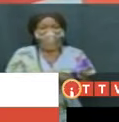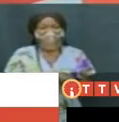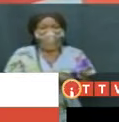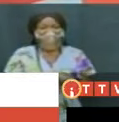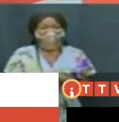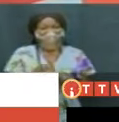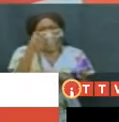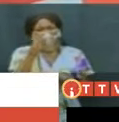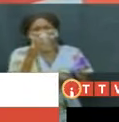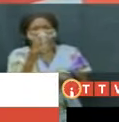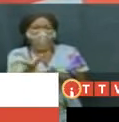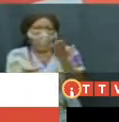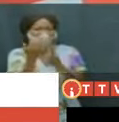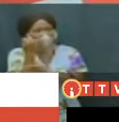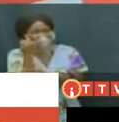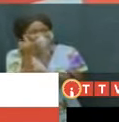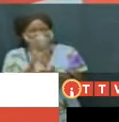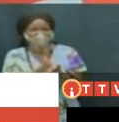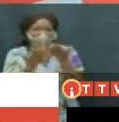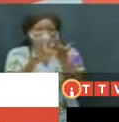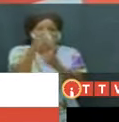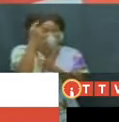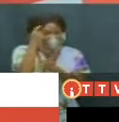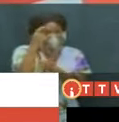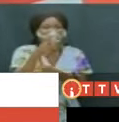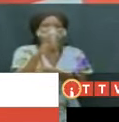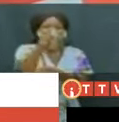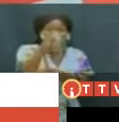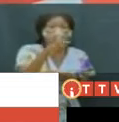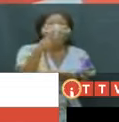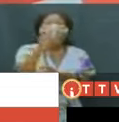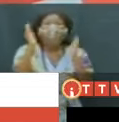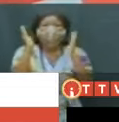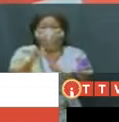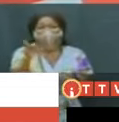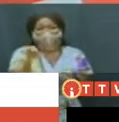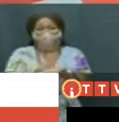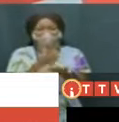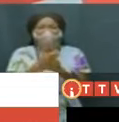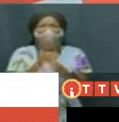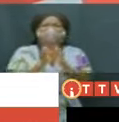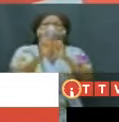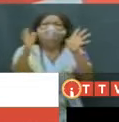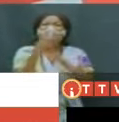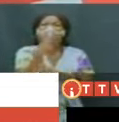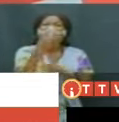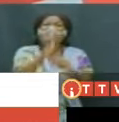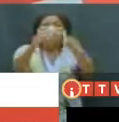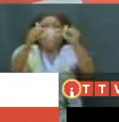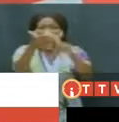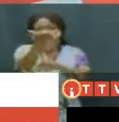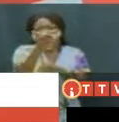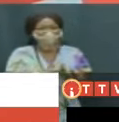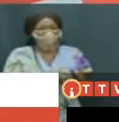amakuonani mukamukudwala kamene mukudziwana nawo alimbikitseni fani ndamene mungathe kuwagawira uthenga wabwino kuti ayi izi si zinthu izi